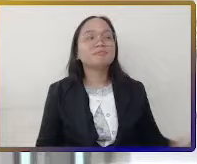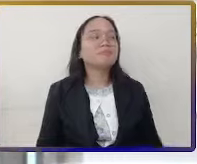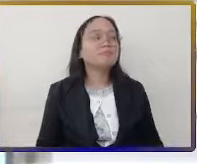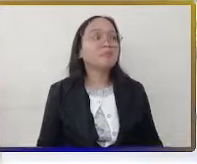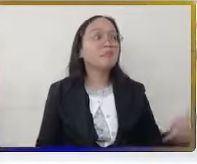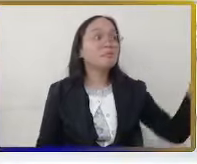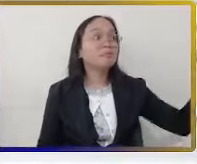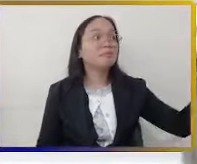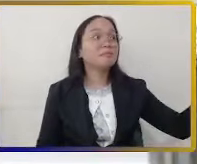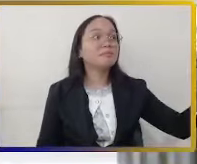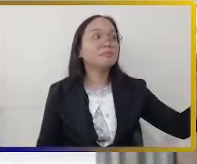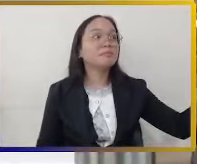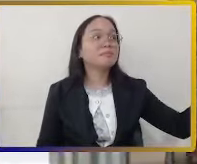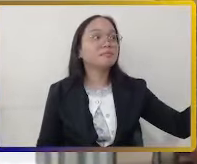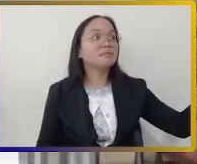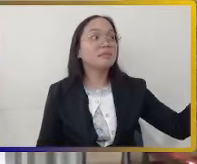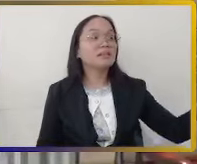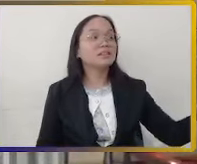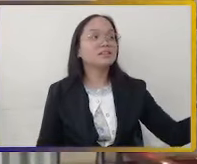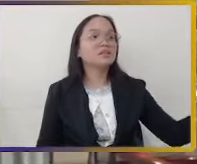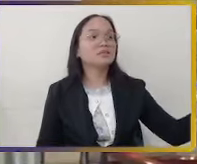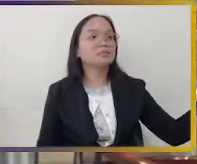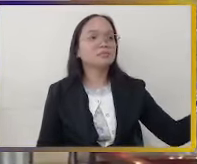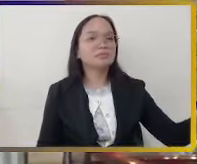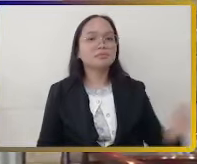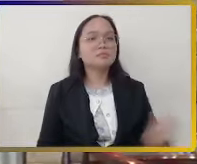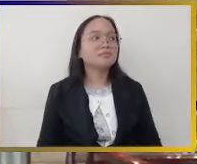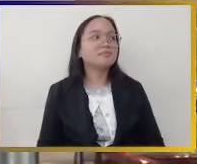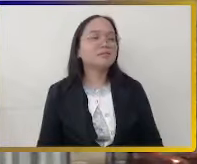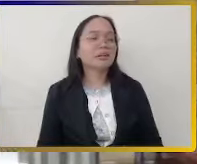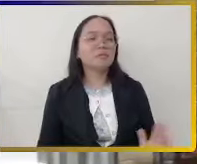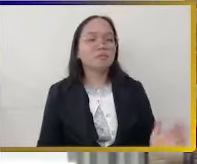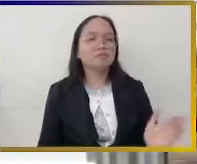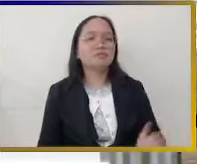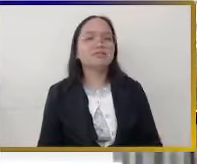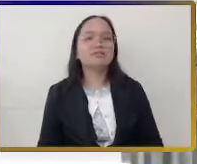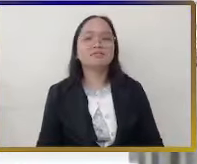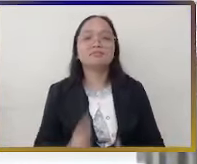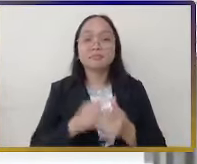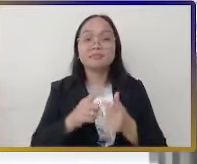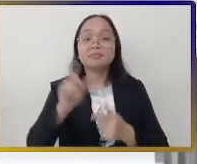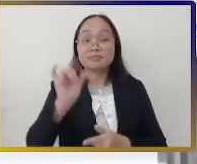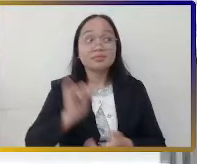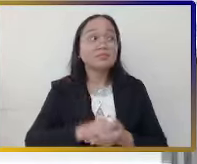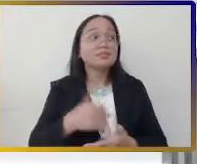Sabi ng Biblia, dumating ng panahon na si David